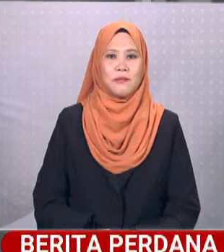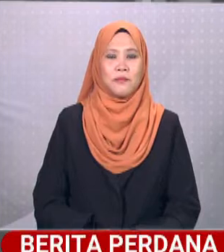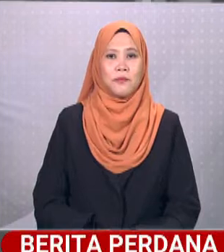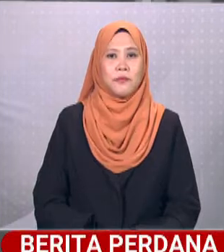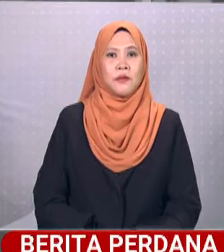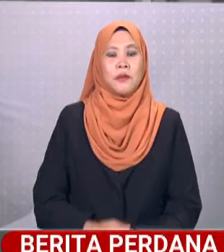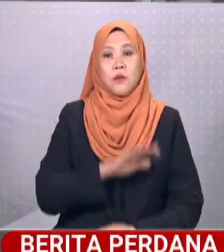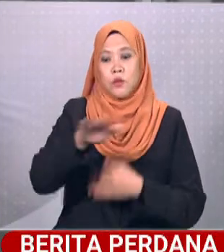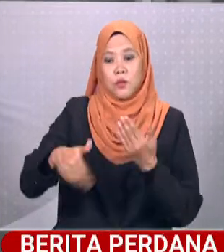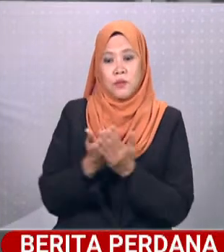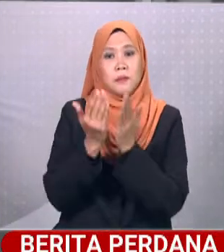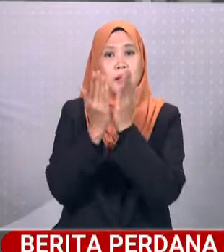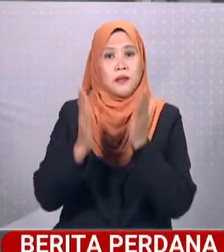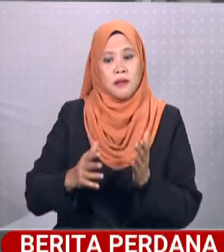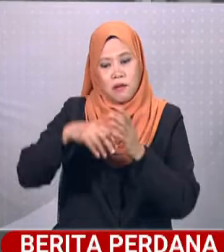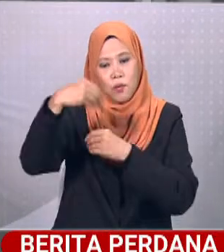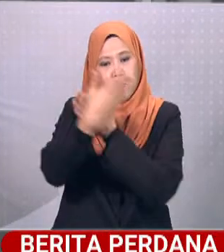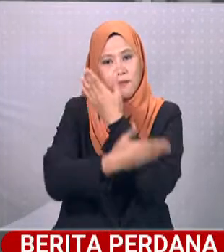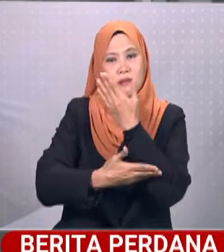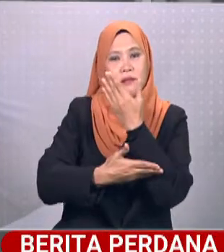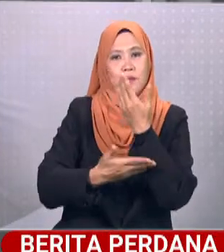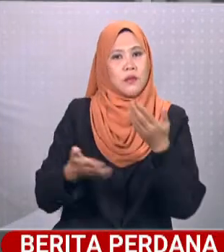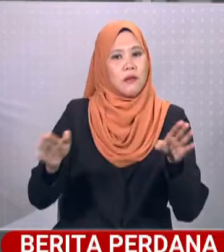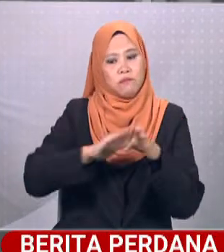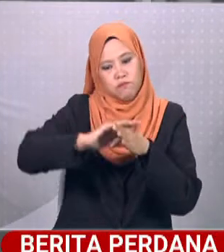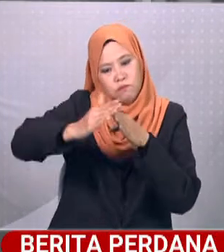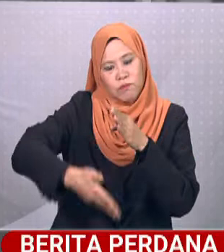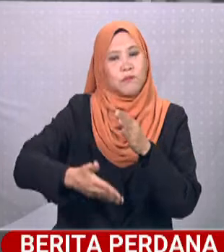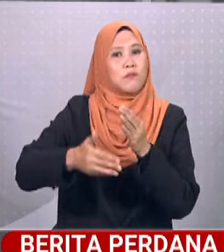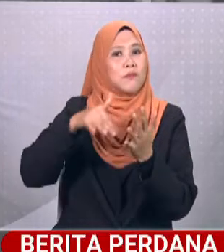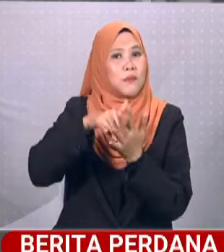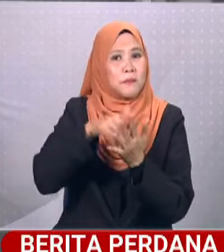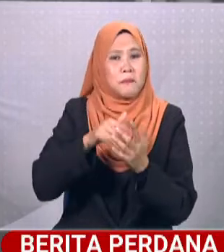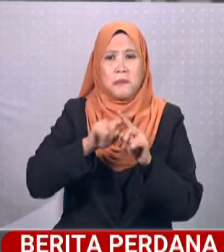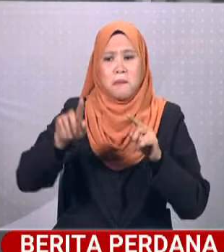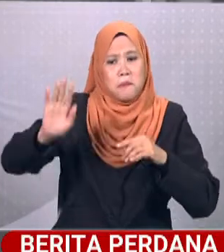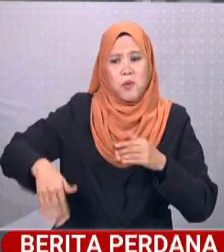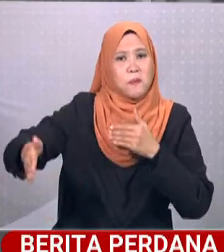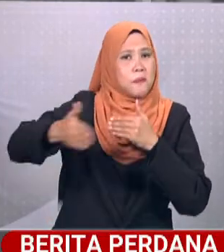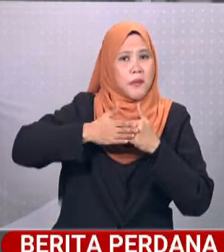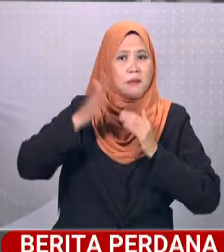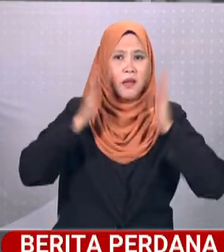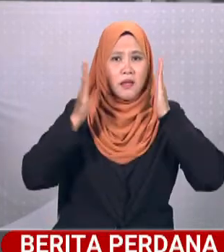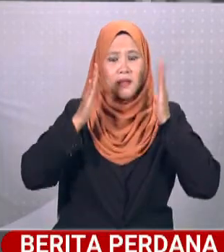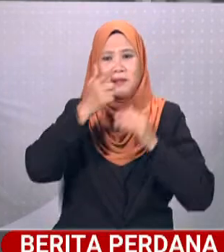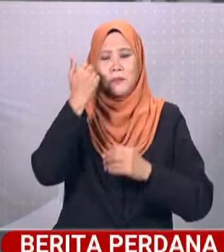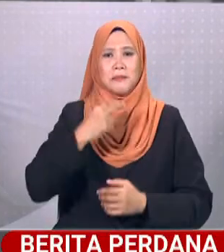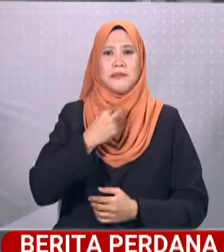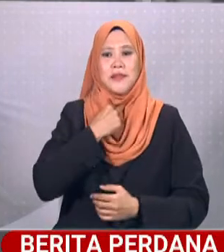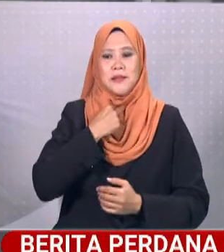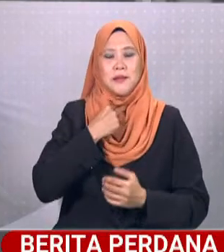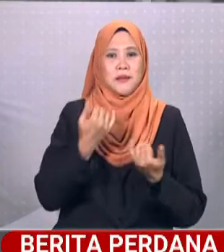Baik, dalam pada itu, semua pelajar di luar negara yang telah tamat pengajian dan masih belum pulang ke Malaysia susulan sekatan